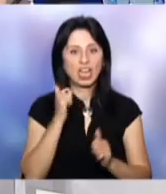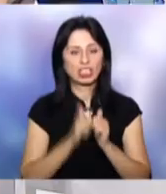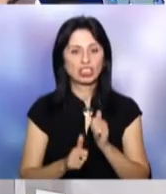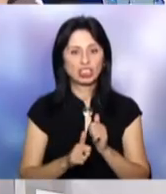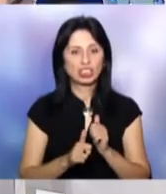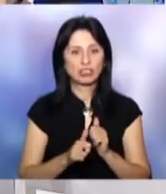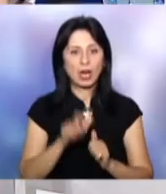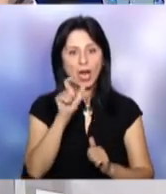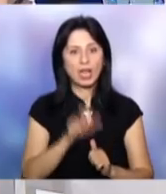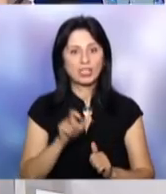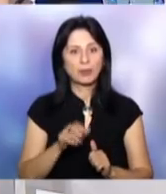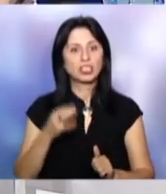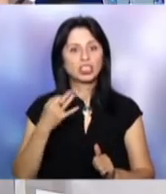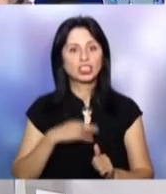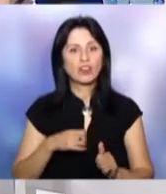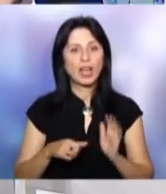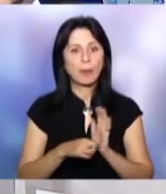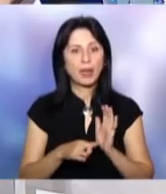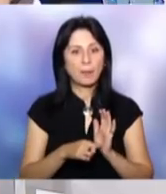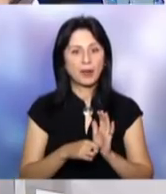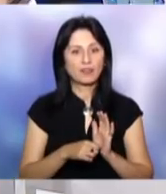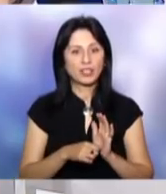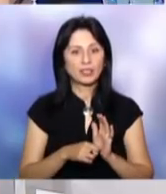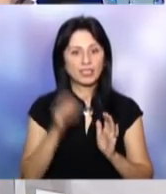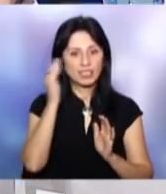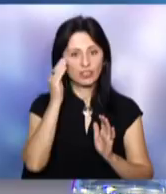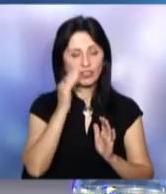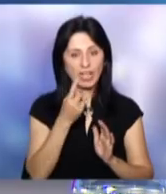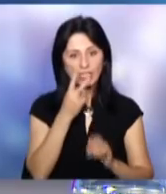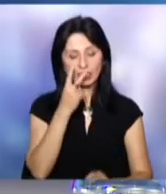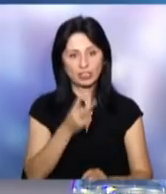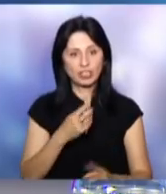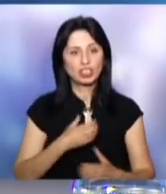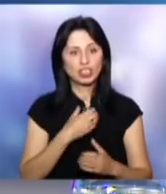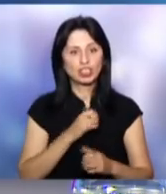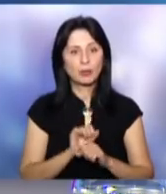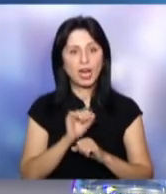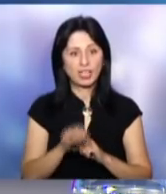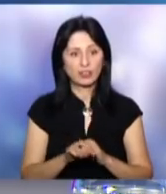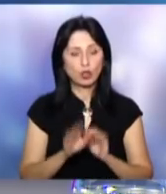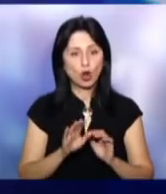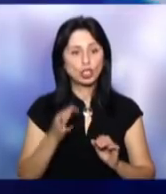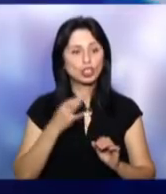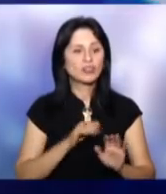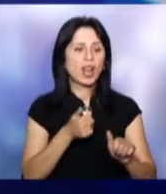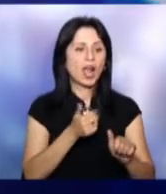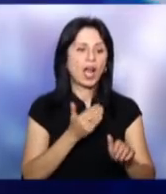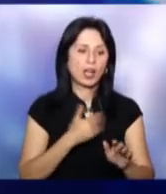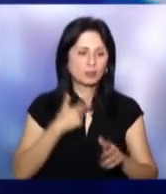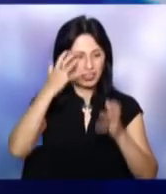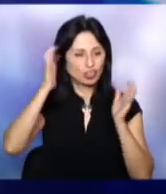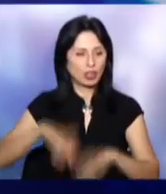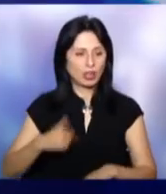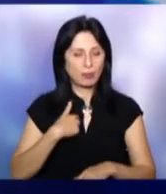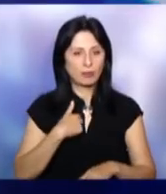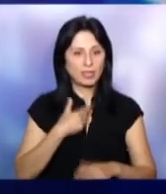ხშირად ადამიანებს შვილები ეხმარებიან თითქოს და ერთი შეხედვით ჭიშების გადაძლევაში, რომ ოღონ შვილი იყოს კარგად ჩემი თავი